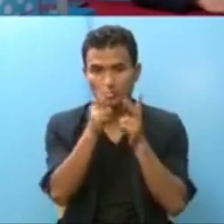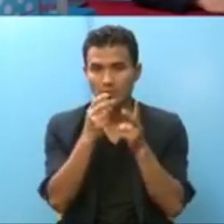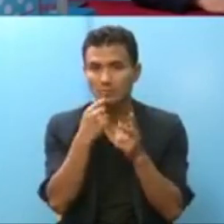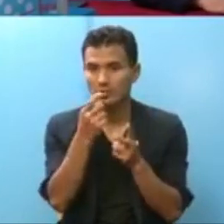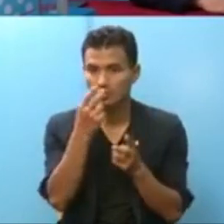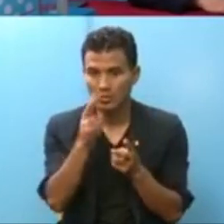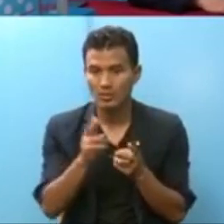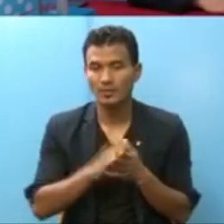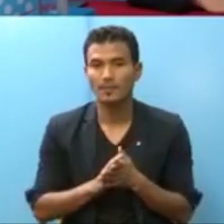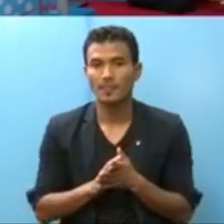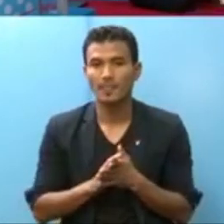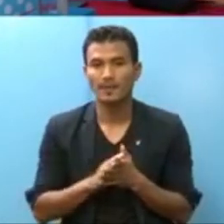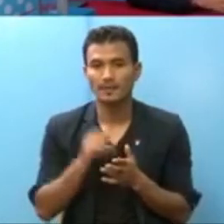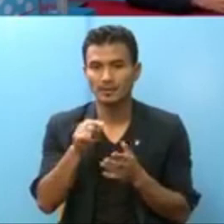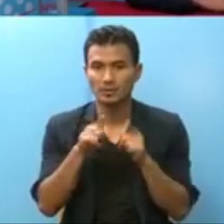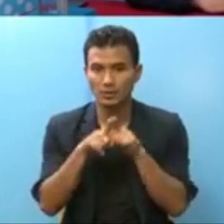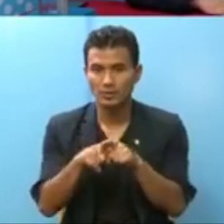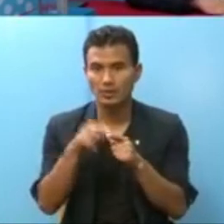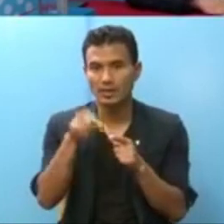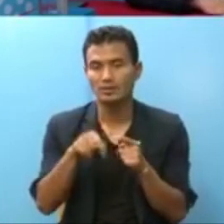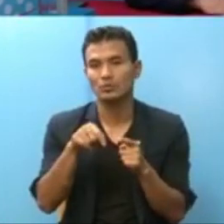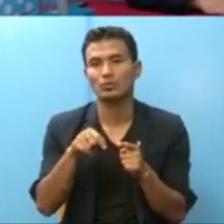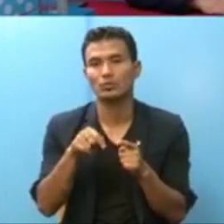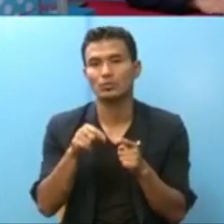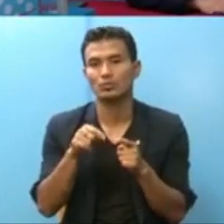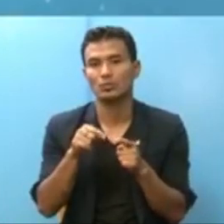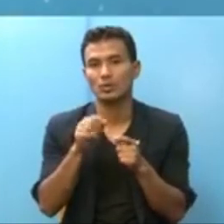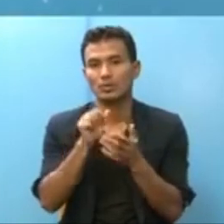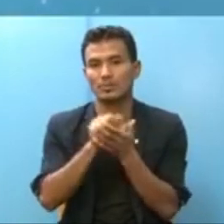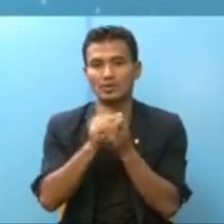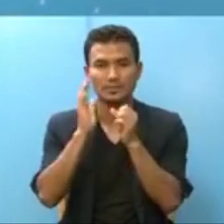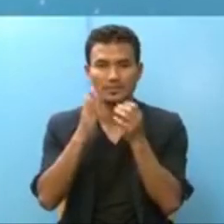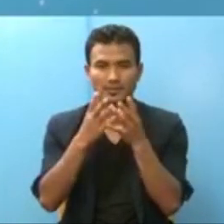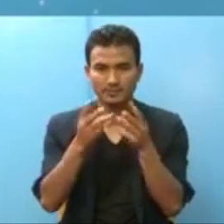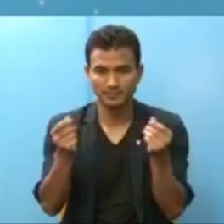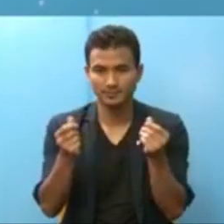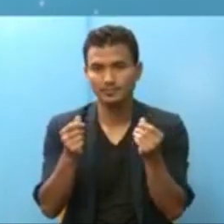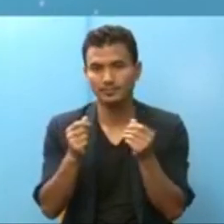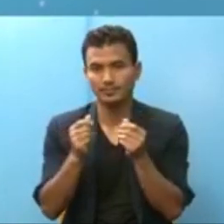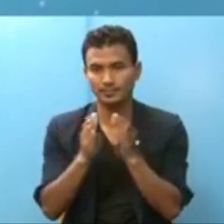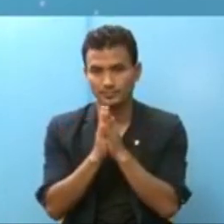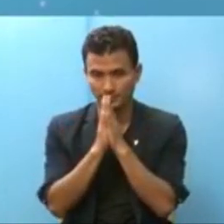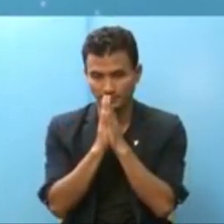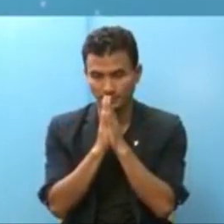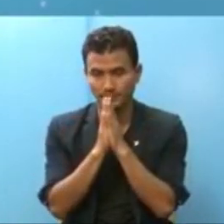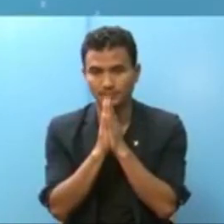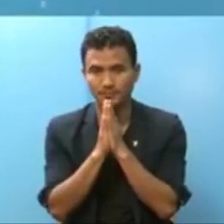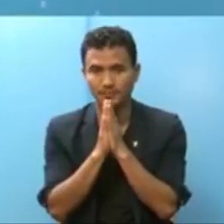दीनुगो इसका साथ साथे आजो को यू प्रेस ब्रीफिंग एहीने रहांते हुँँचा धन्यबाद धन्यबाद